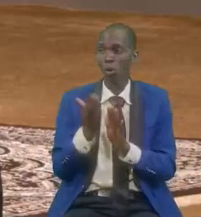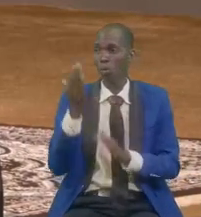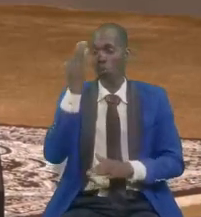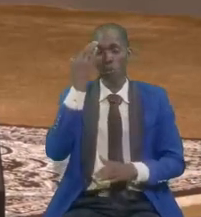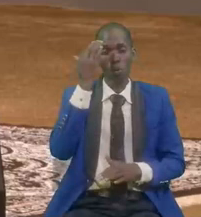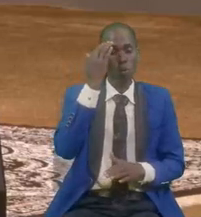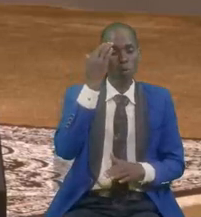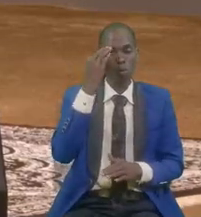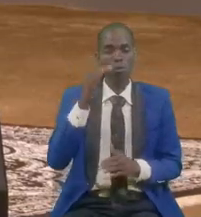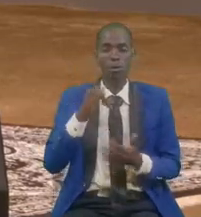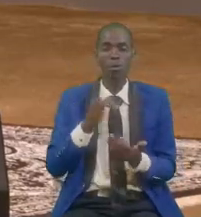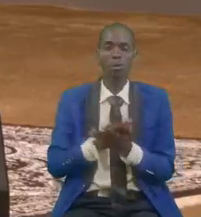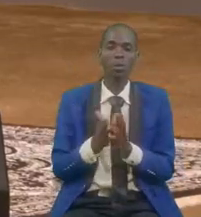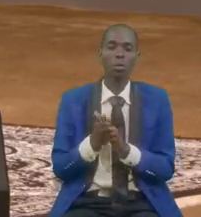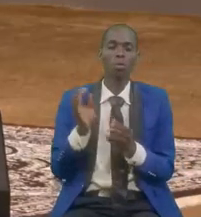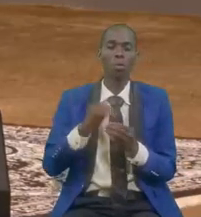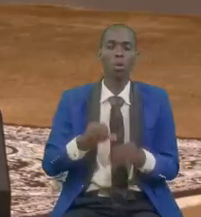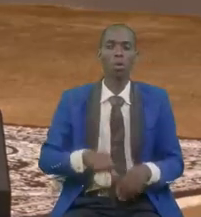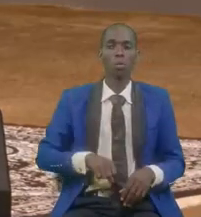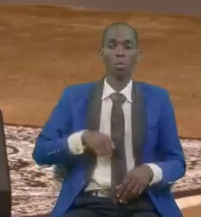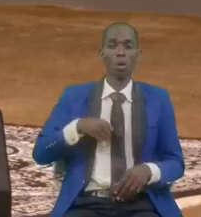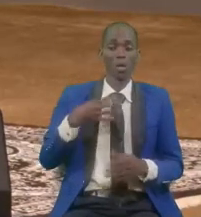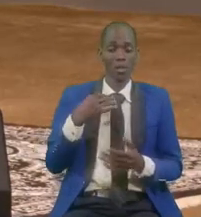pompeux, très orgueilleux.